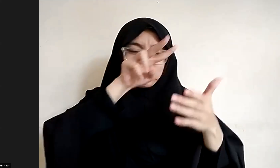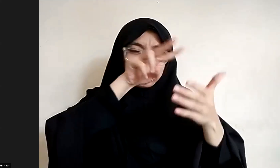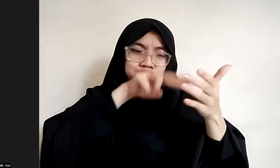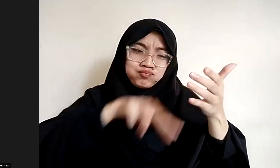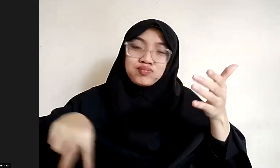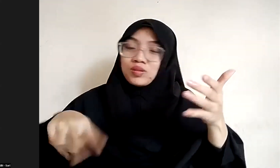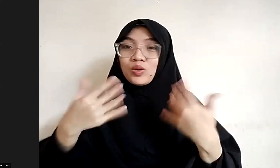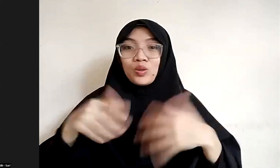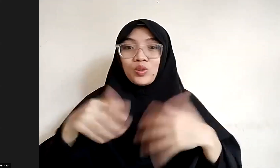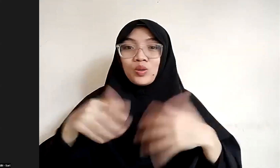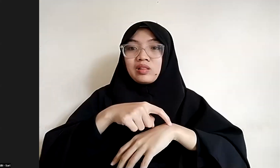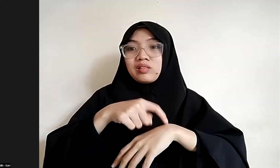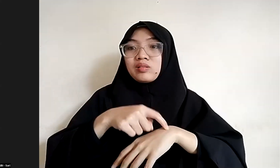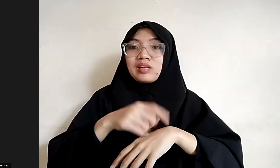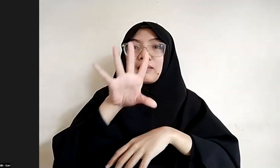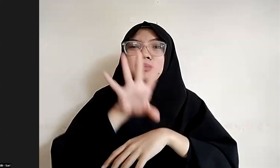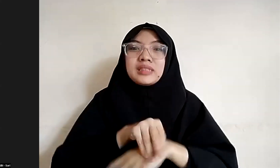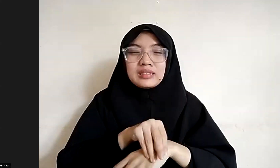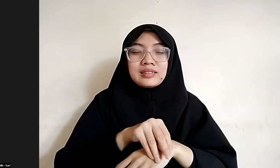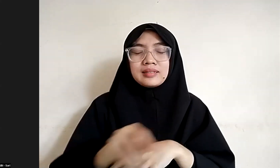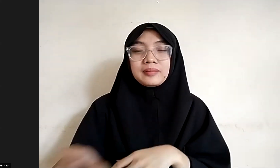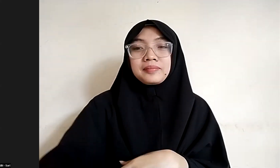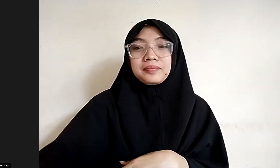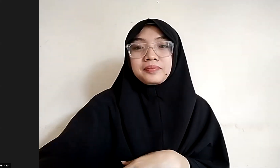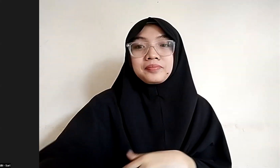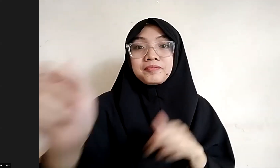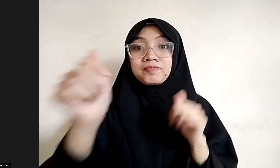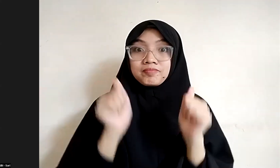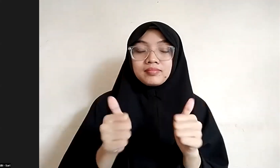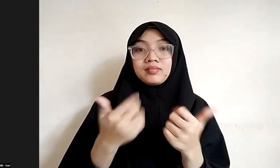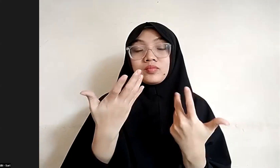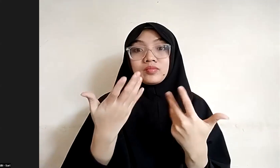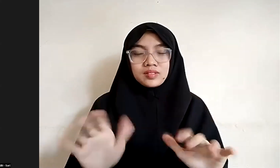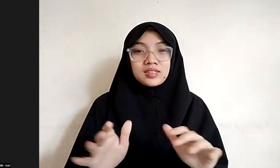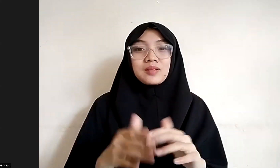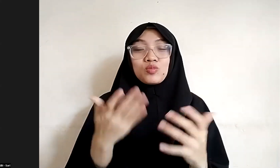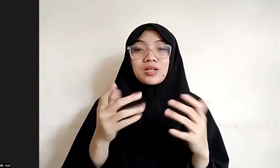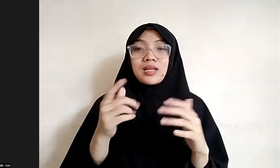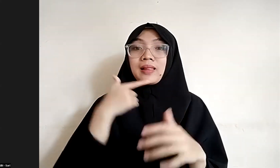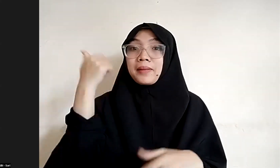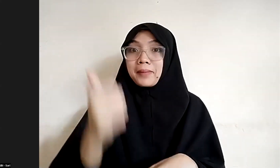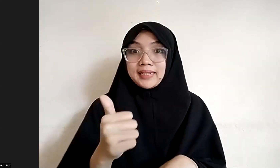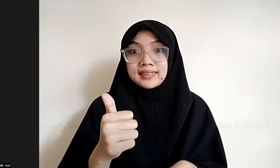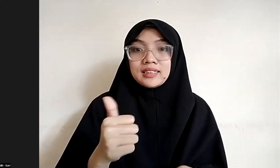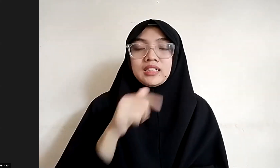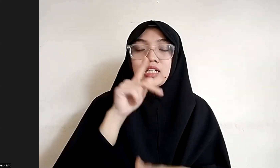menyita waktu. Nah, dengan demikian akan lebih bijak seandainya